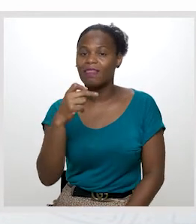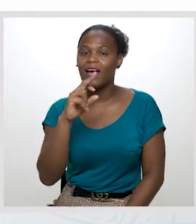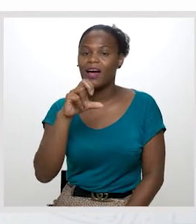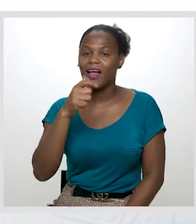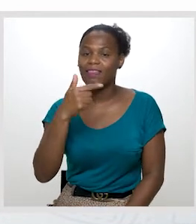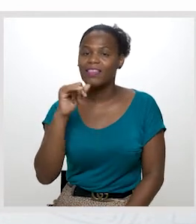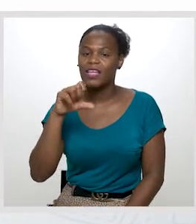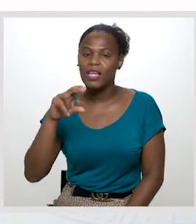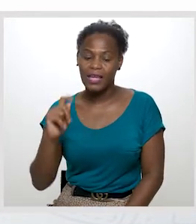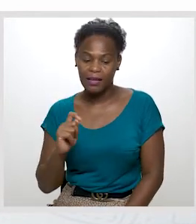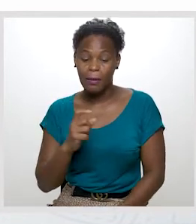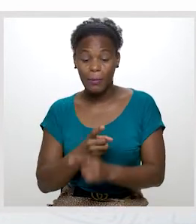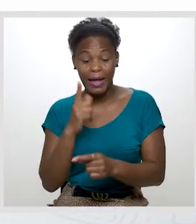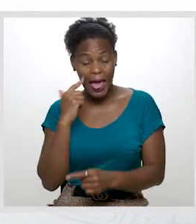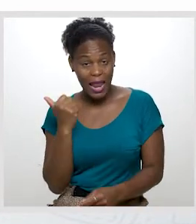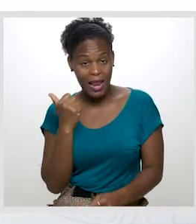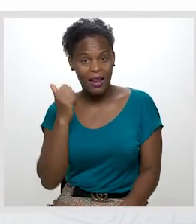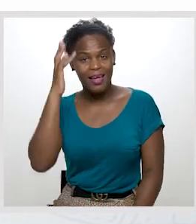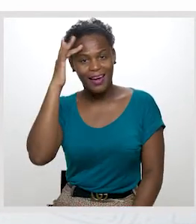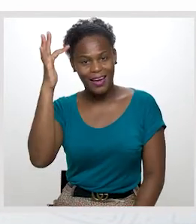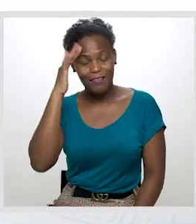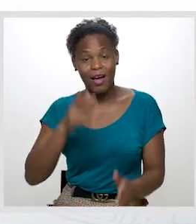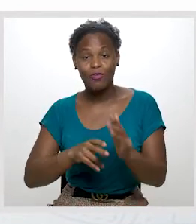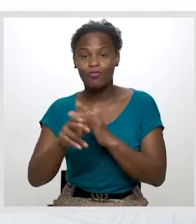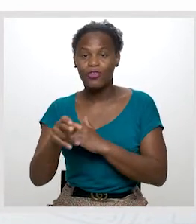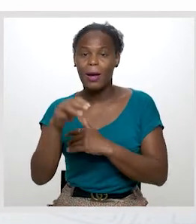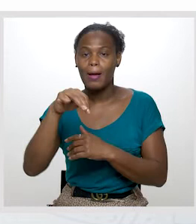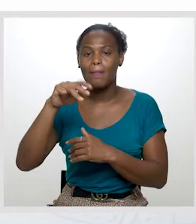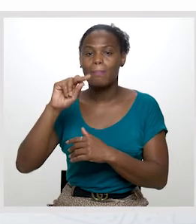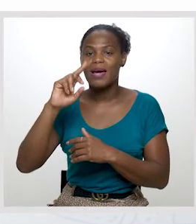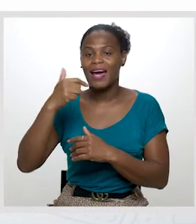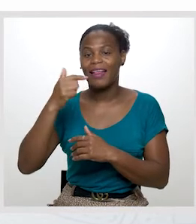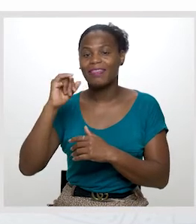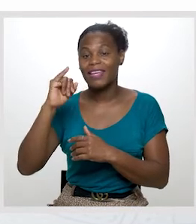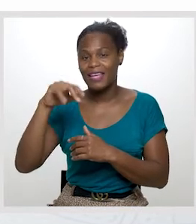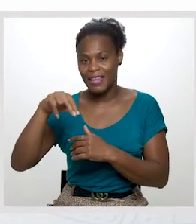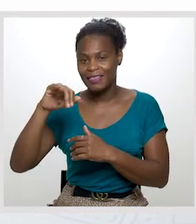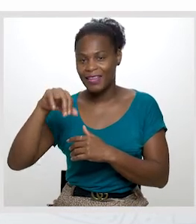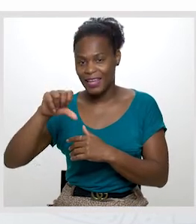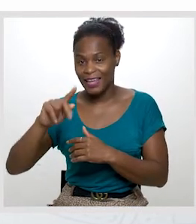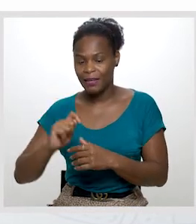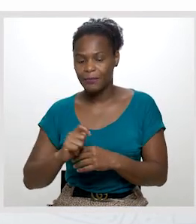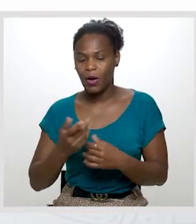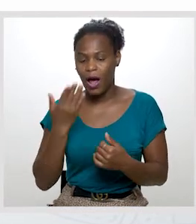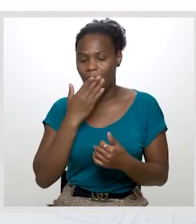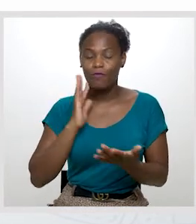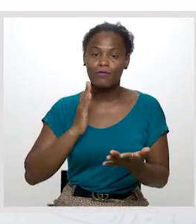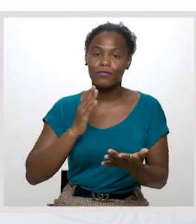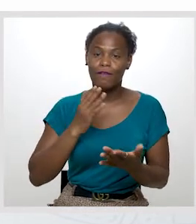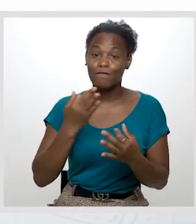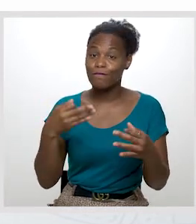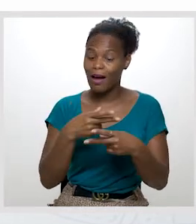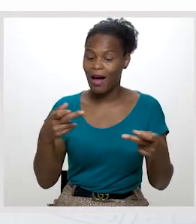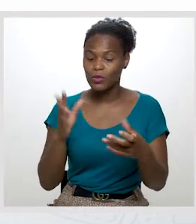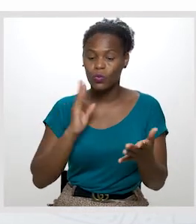en Antarctique. C'est faux. Elle rêve d'aller à la Martinique. C'est bien ça.